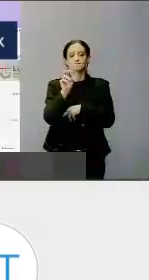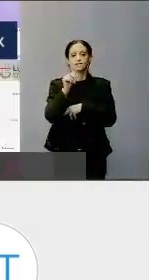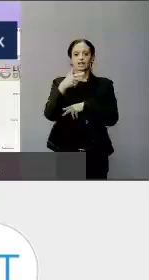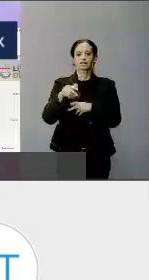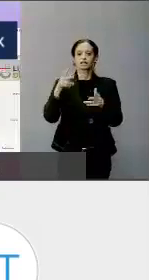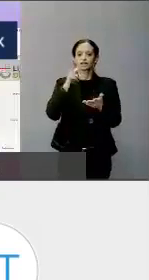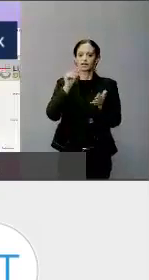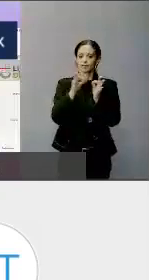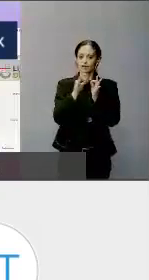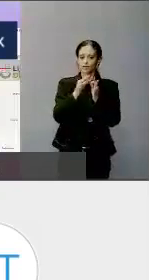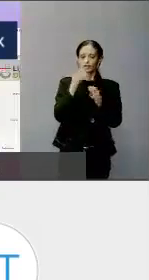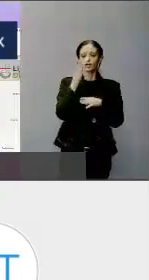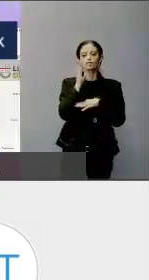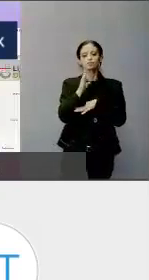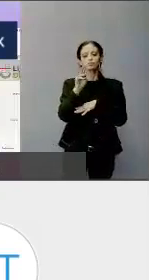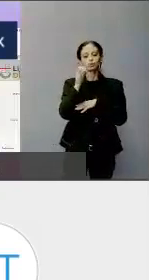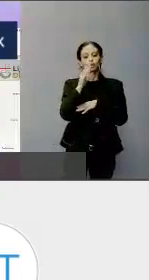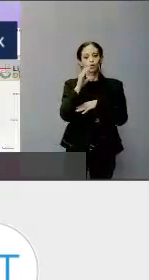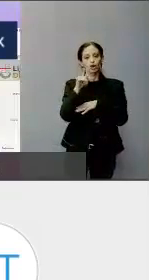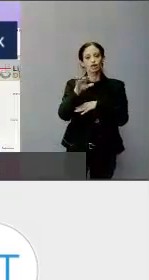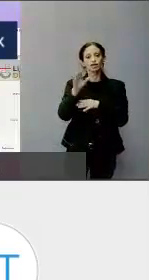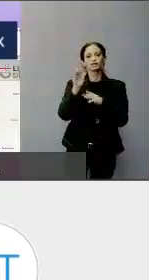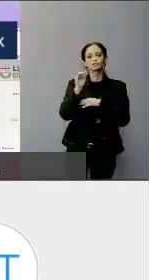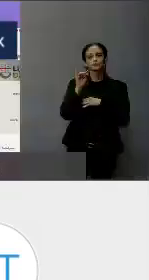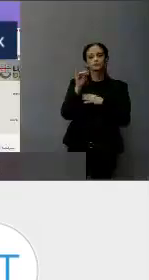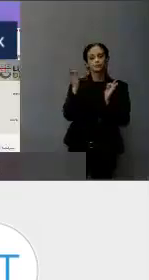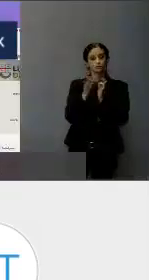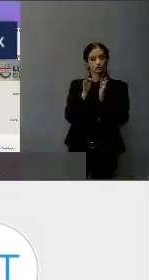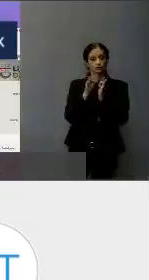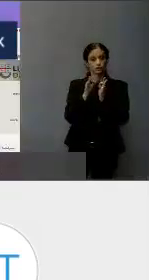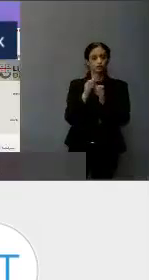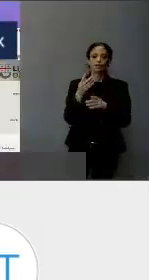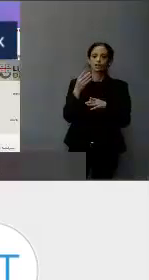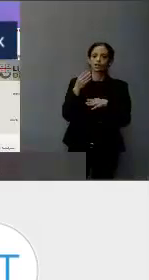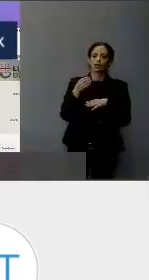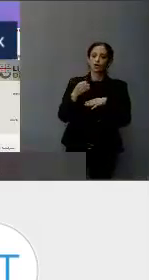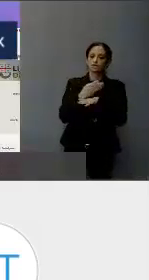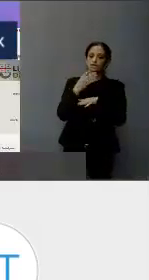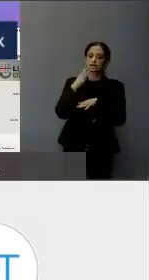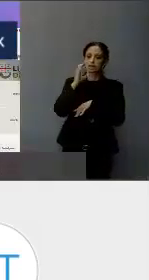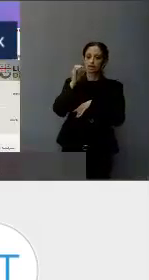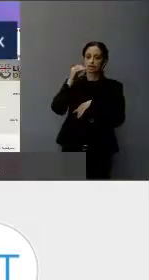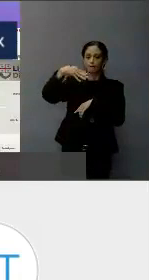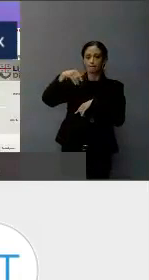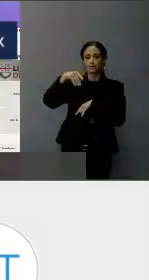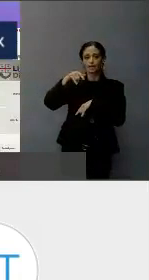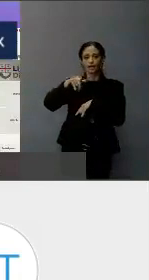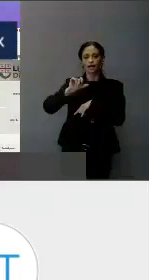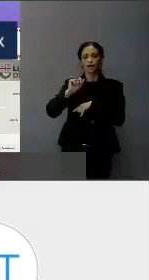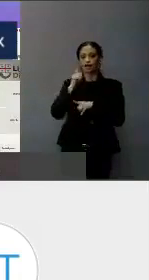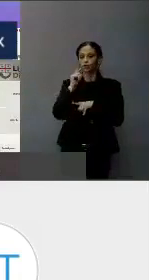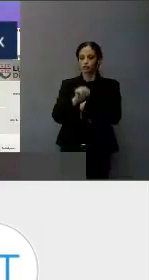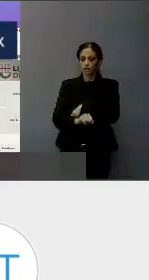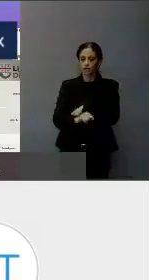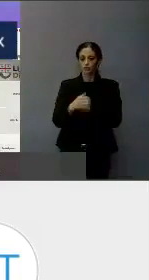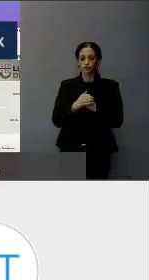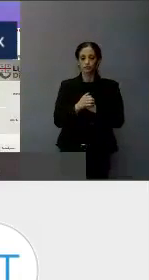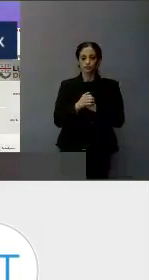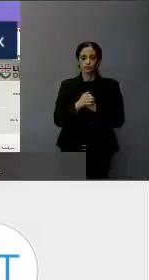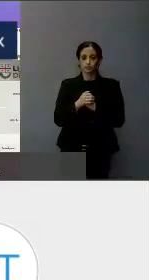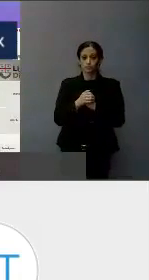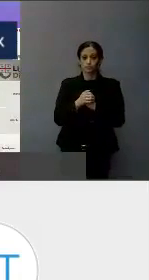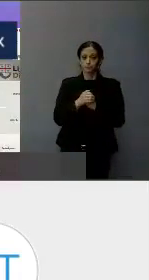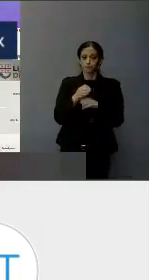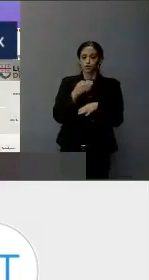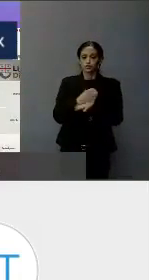consigliera bruccoleri favorevole consigliere campane contrario consigliere